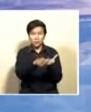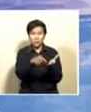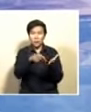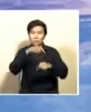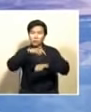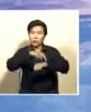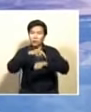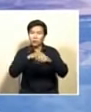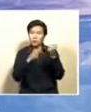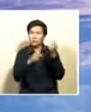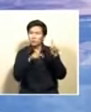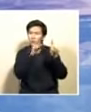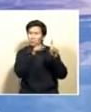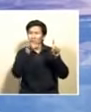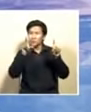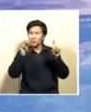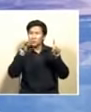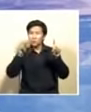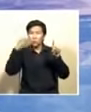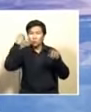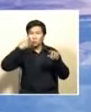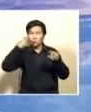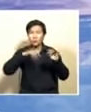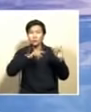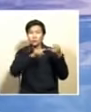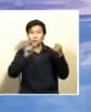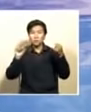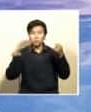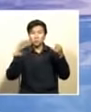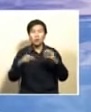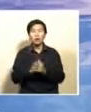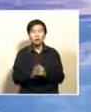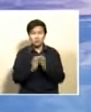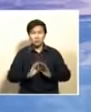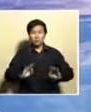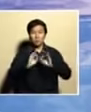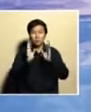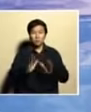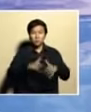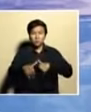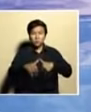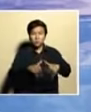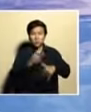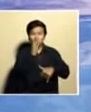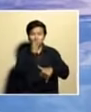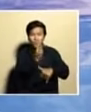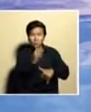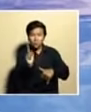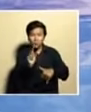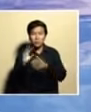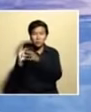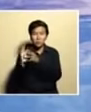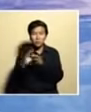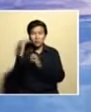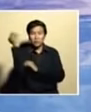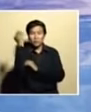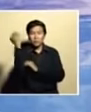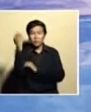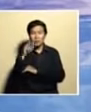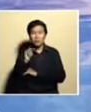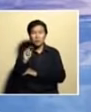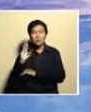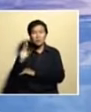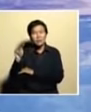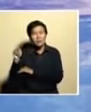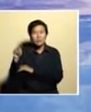มาณ 11:30 นะคะเพื่อที่จะให้ทุกท่านได้ติดตามความคืบหน้าไม่ว่าจะเป็นการถ่ายทอดทางสถานีโทรทัศน์ช่องต่